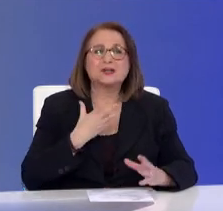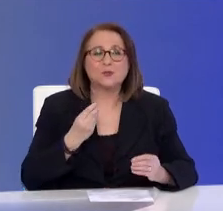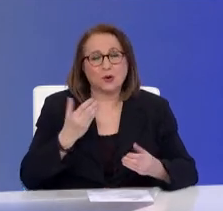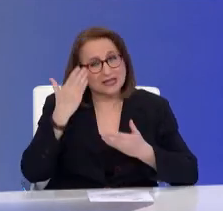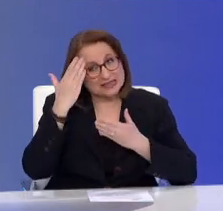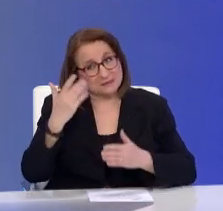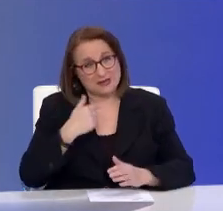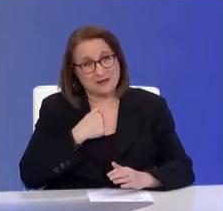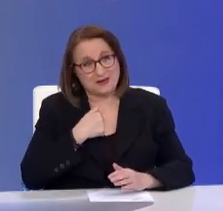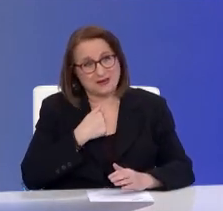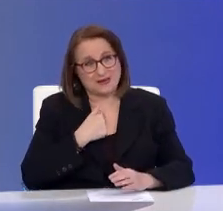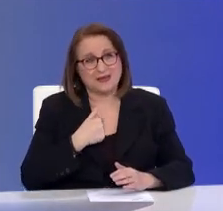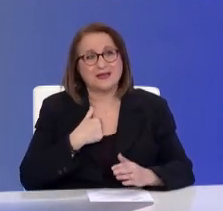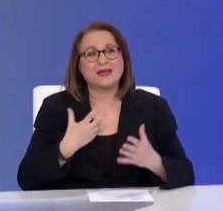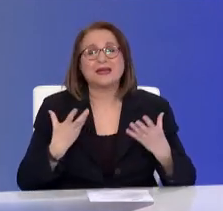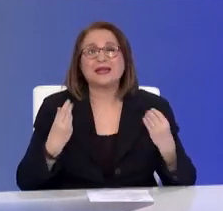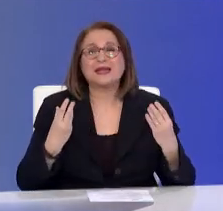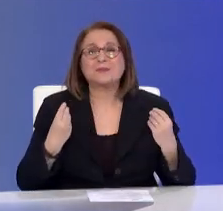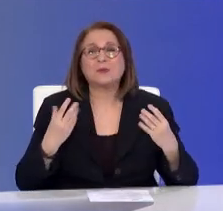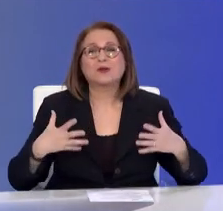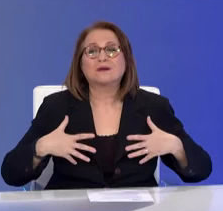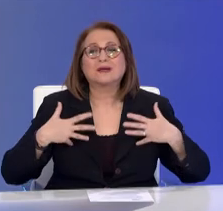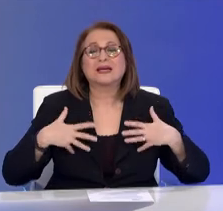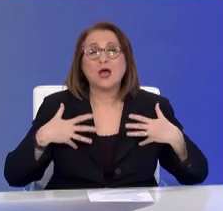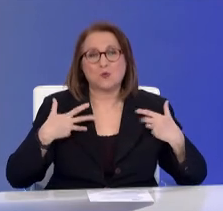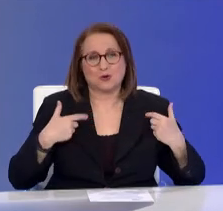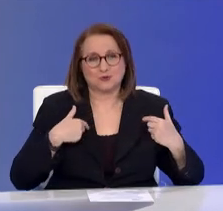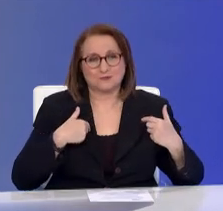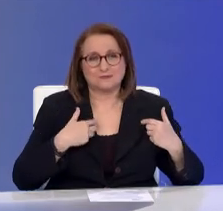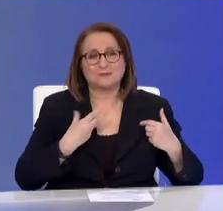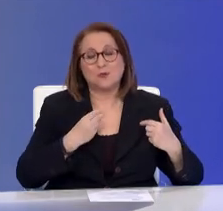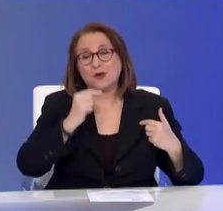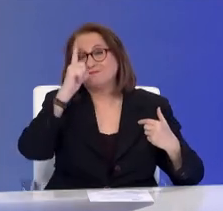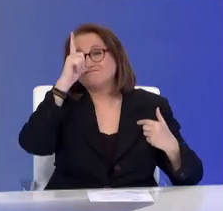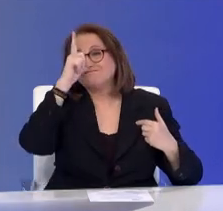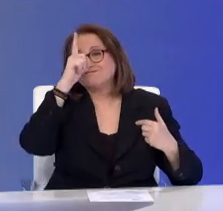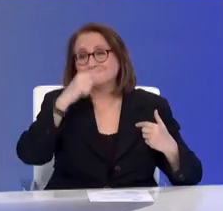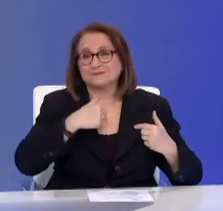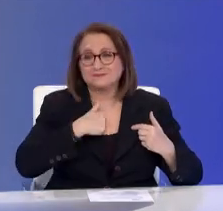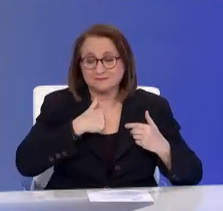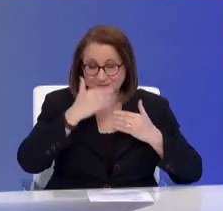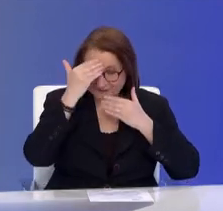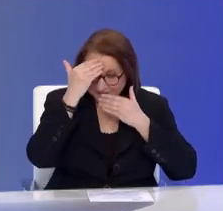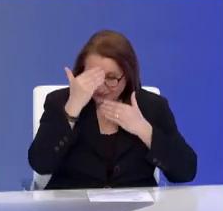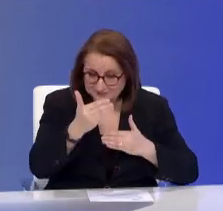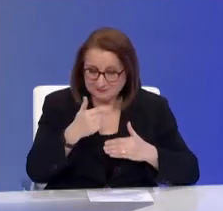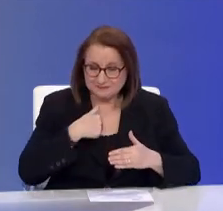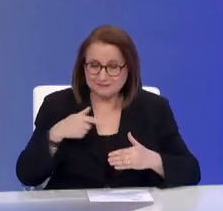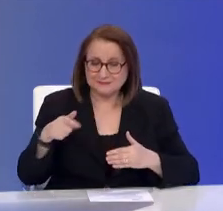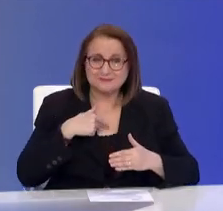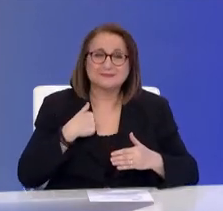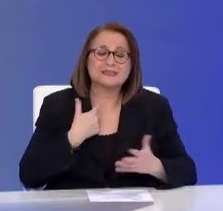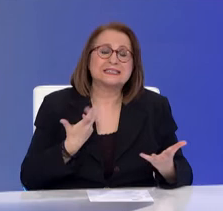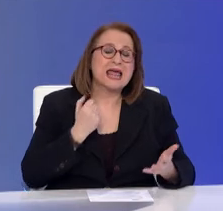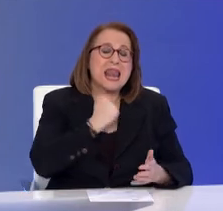Και πραγματικά νιώθω υπερήφανος για αυτή την απόνομη. Λυπάμαι βέβαια που δεν μπορώ